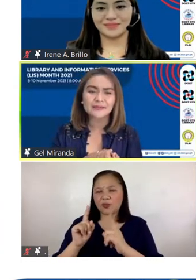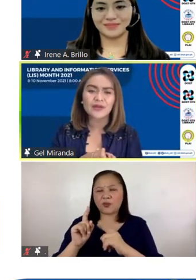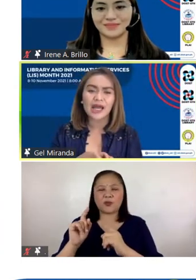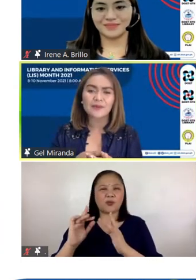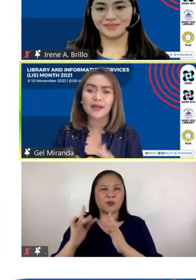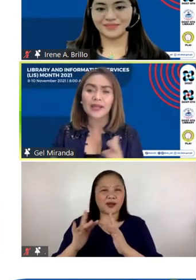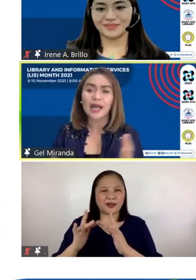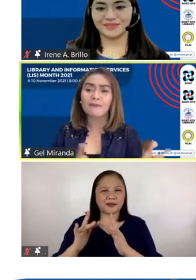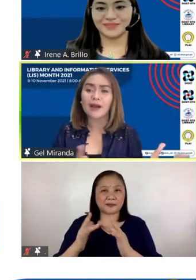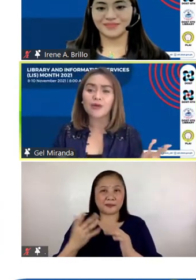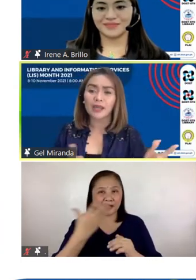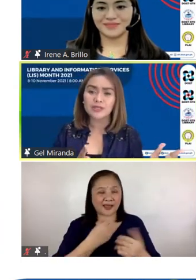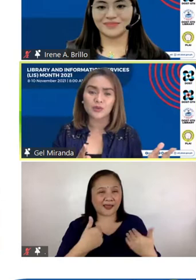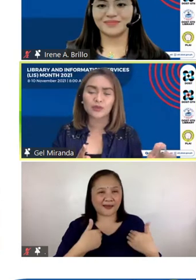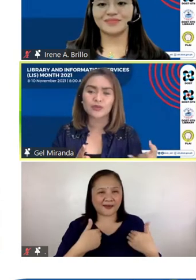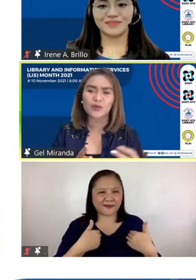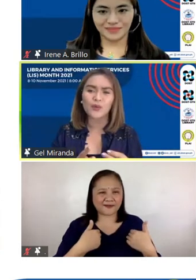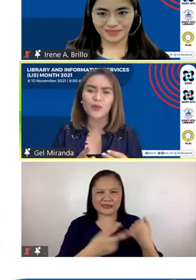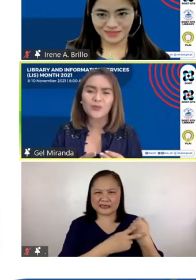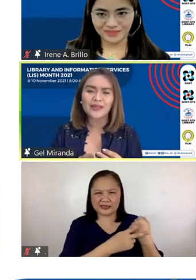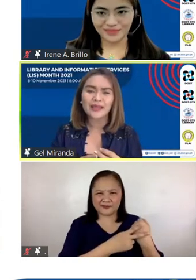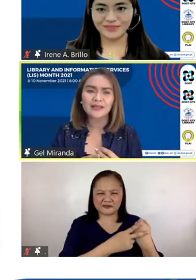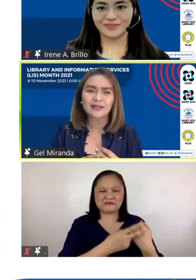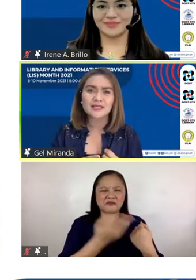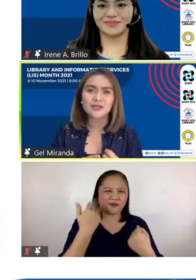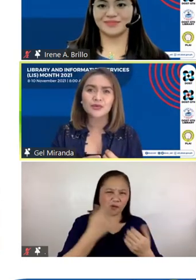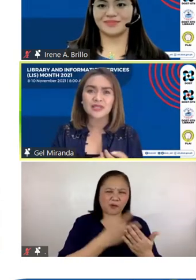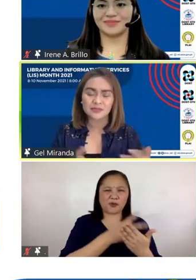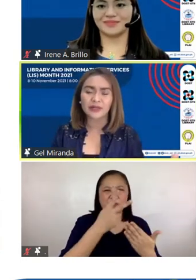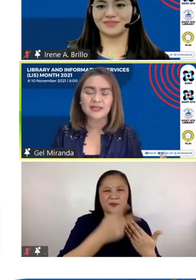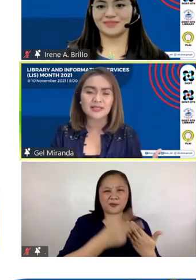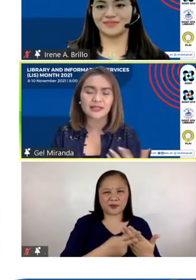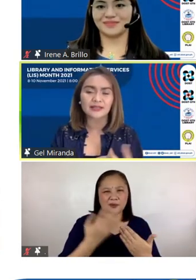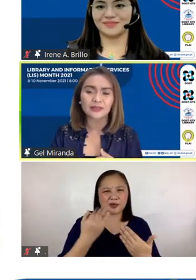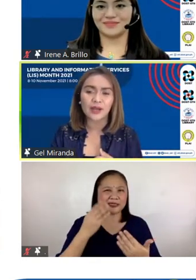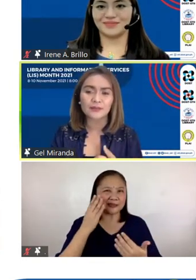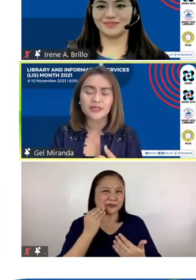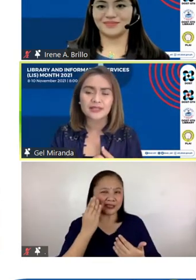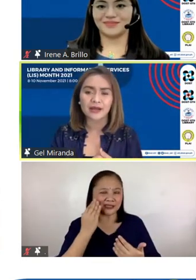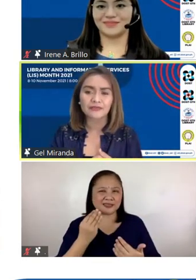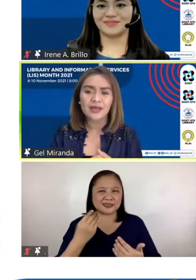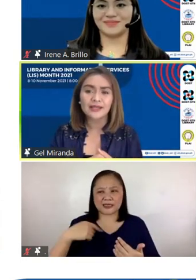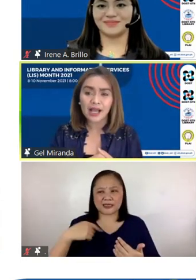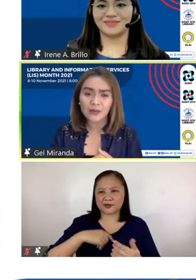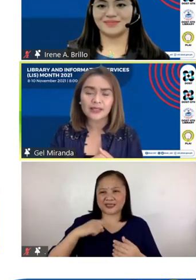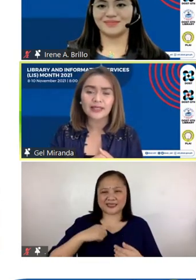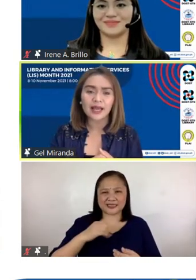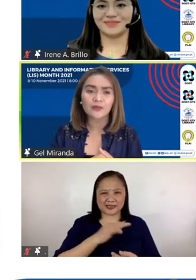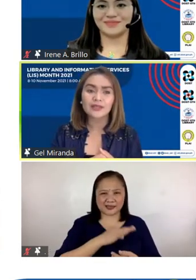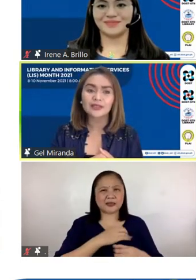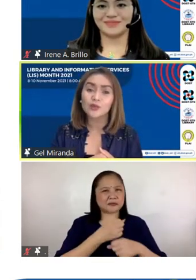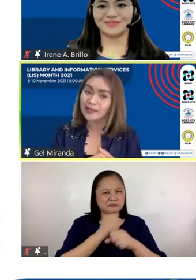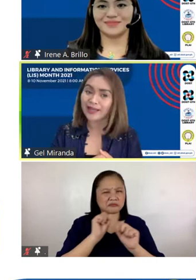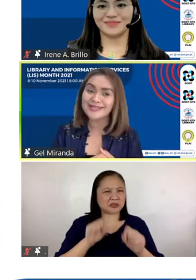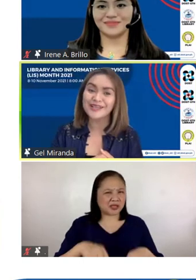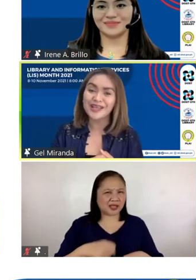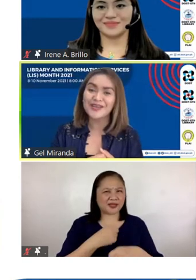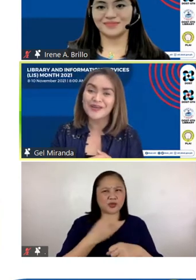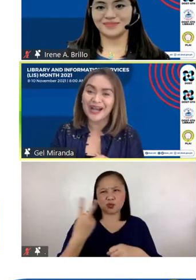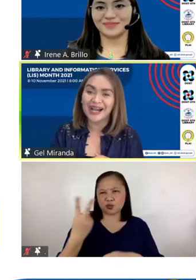kasi meron na kami mga nakabangkong episode. So, dahil siguro sa experiences na lang din ng aming staff, nagagawa nila within